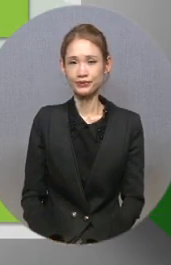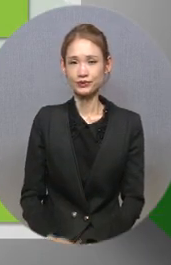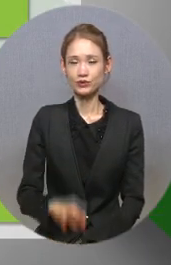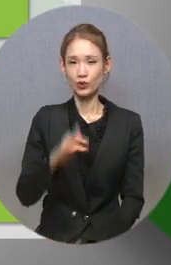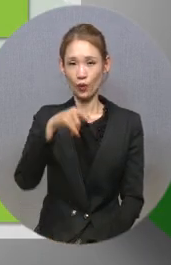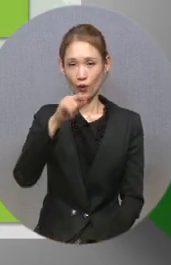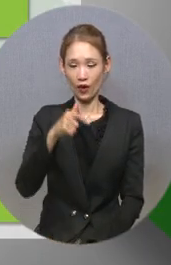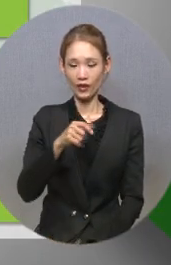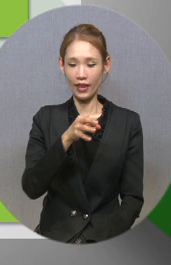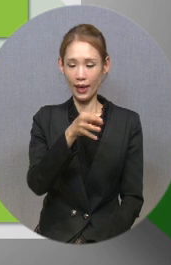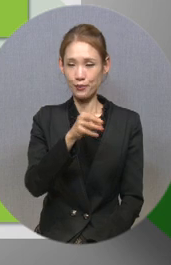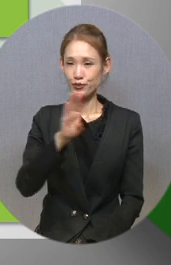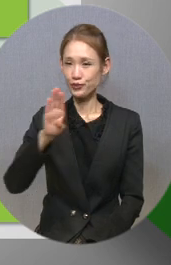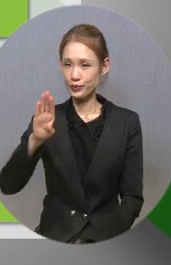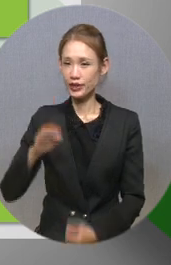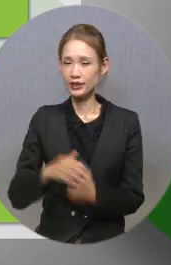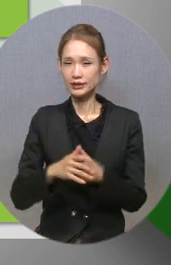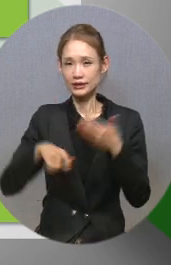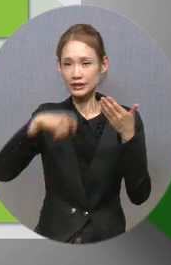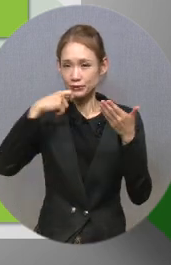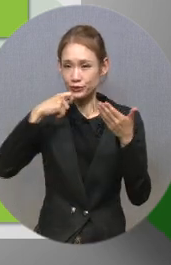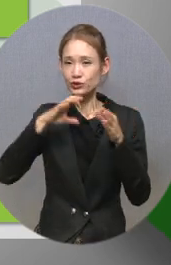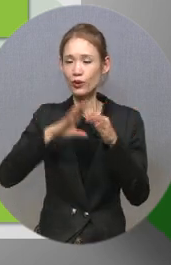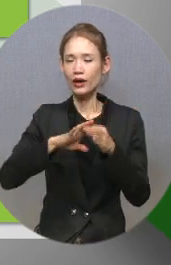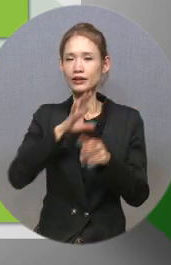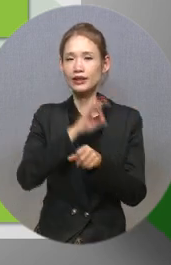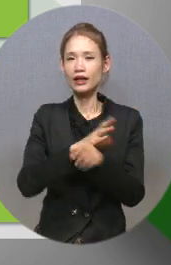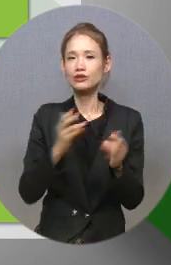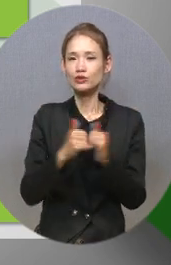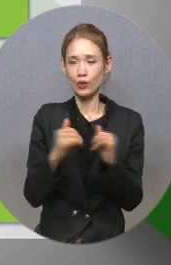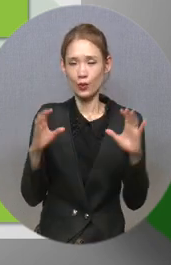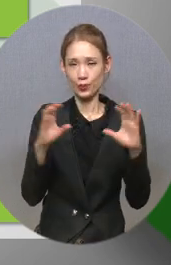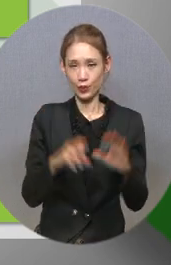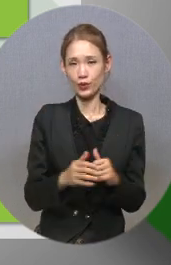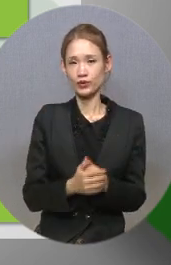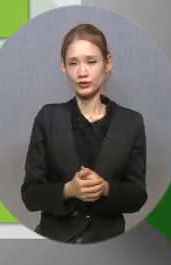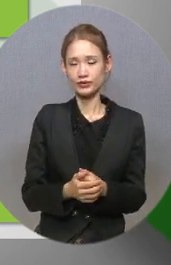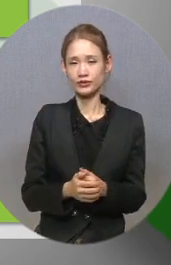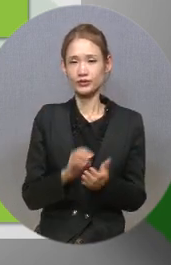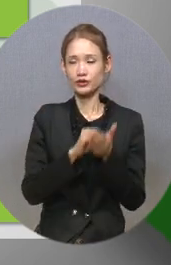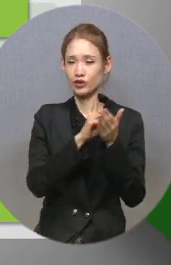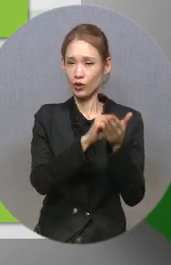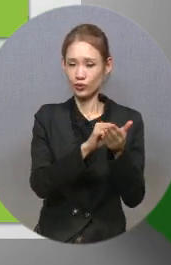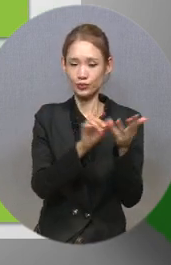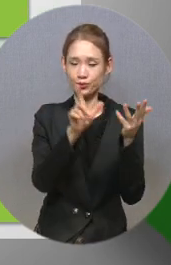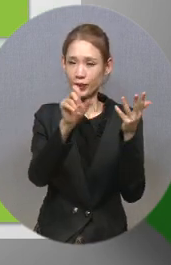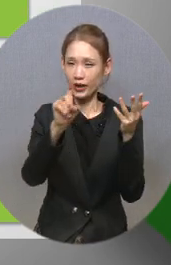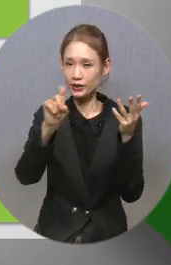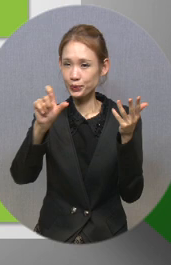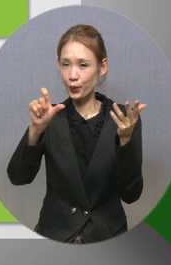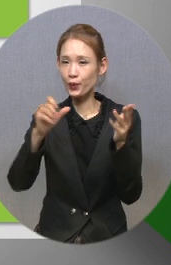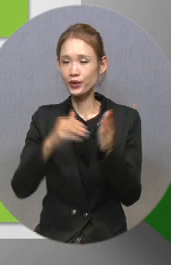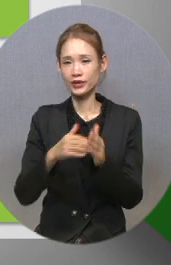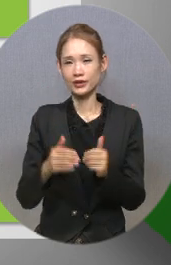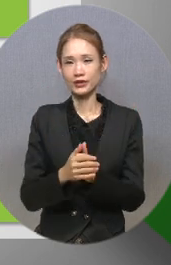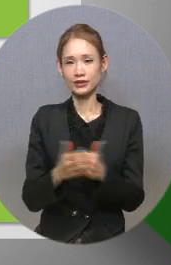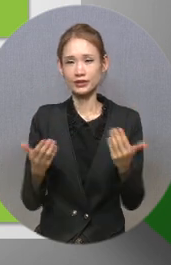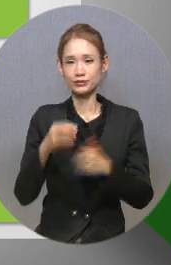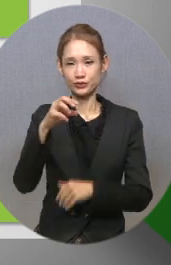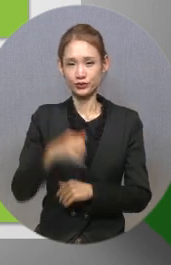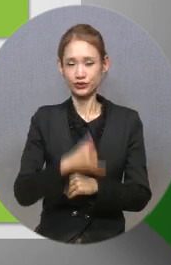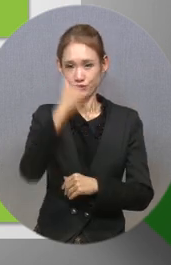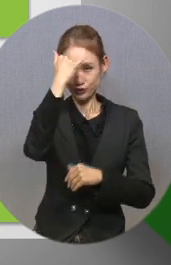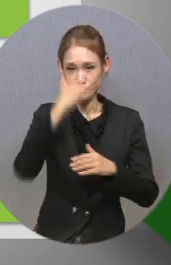주식회사 동원 F&B에서 식품 분야 단순 종사원을 모집합니다. 접수 마감일은 8월 15일까지며